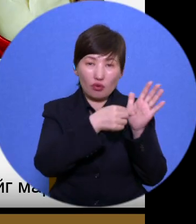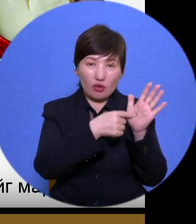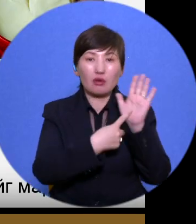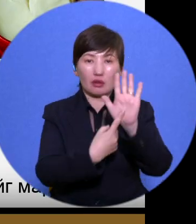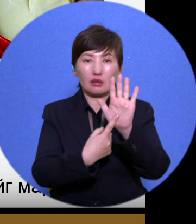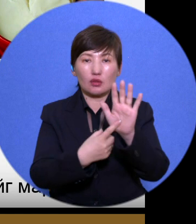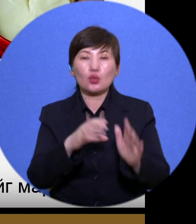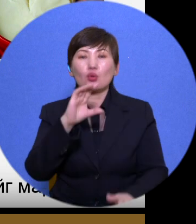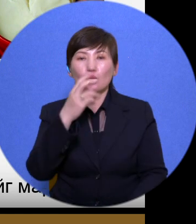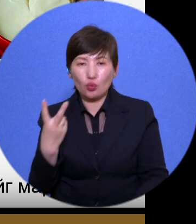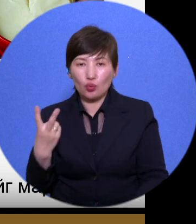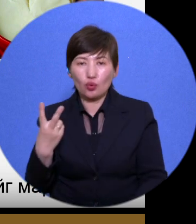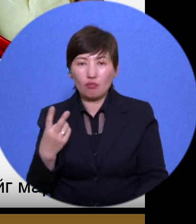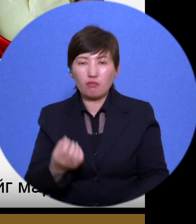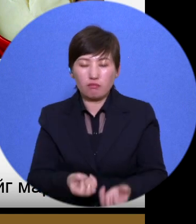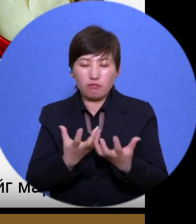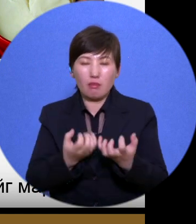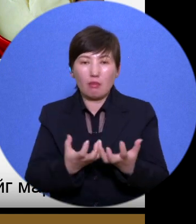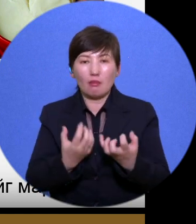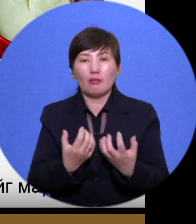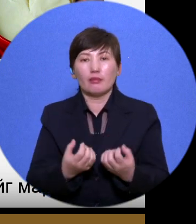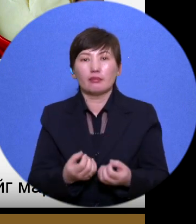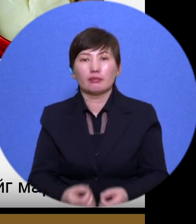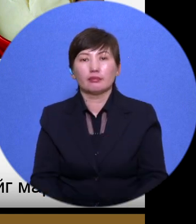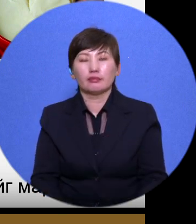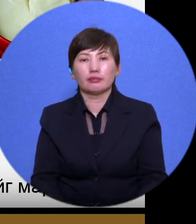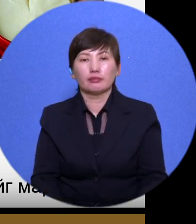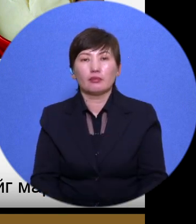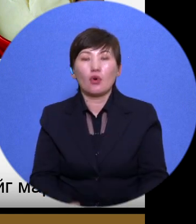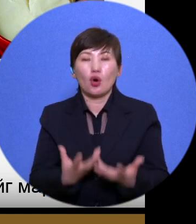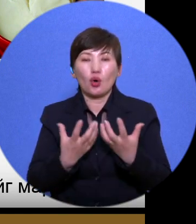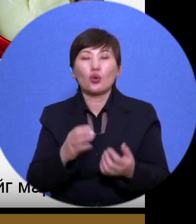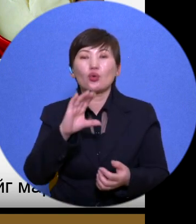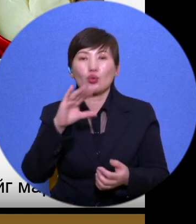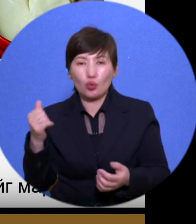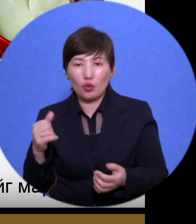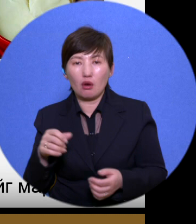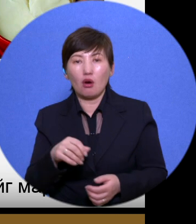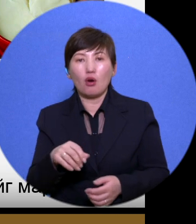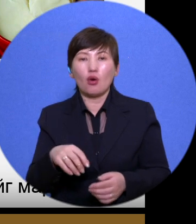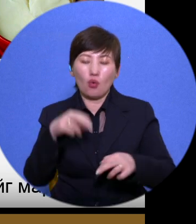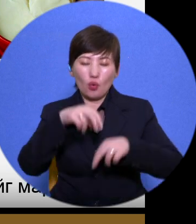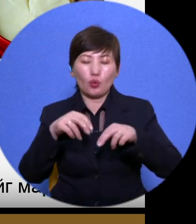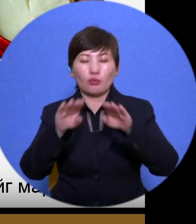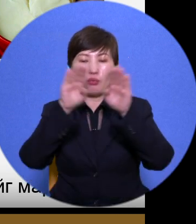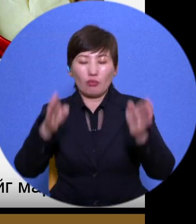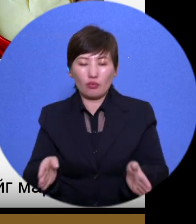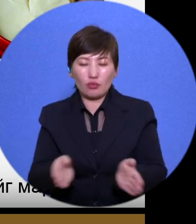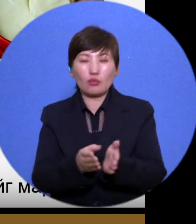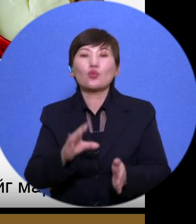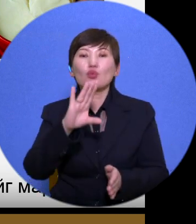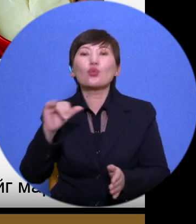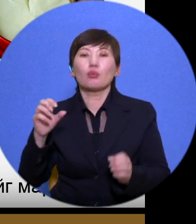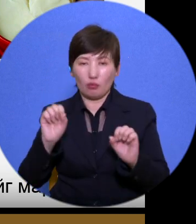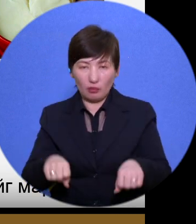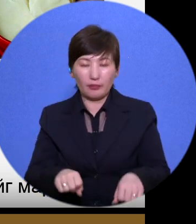эхлээд хөөрүүлнэ. Хөөрүүлж бэлтгэн, хөөрүүлсэн сүү ашиглах боломжгүй тохиолдолд үйлдвэрлсэн, ариутгсан савтай сүүг